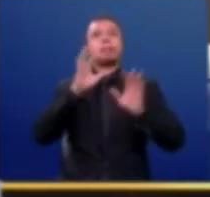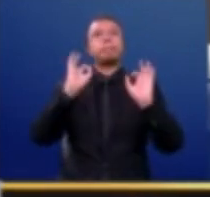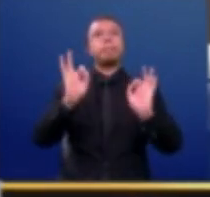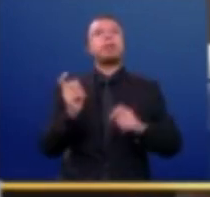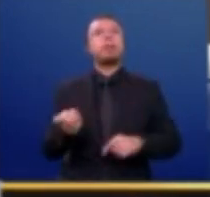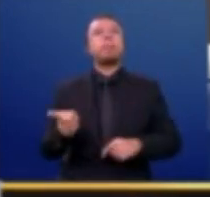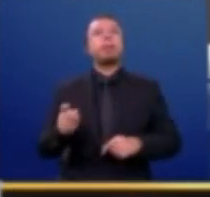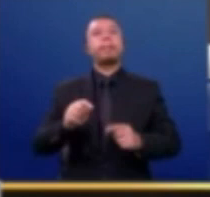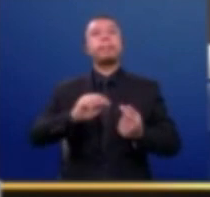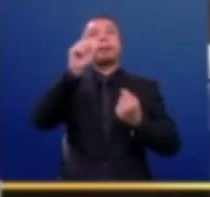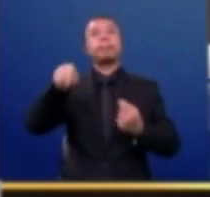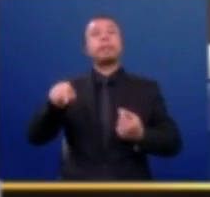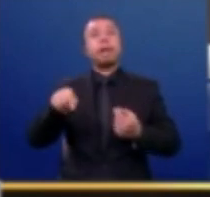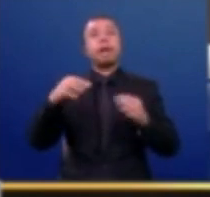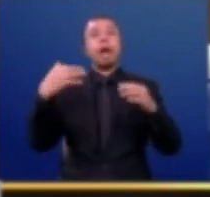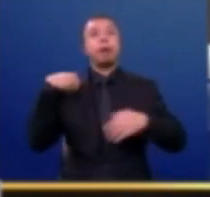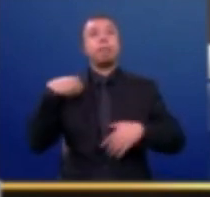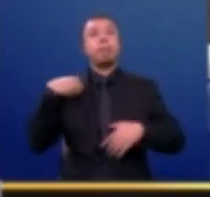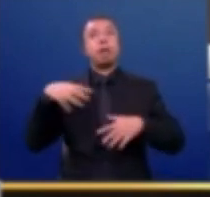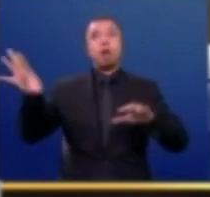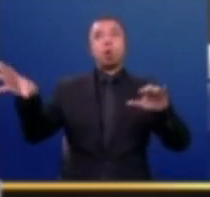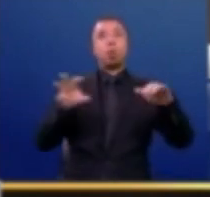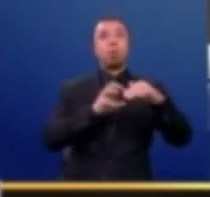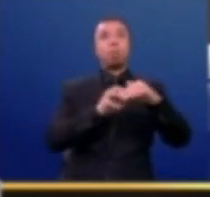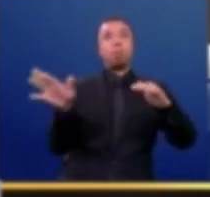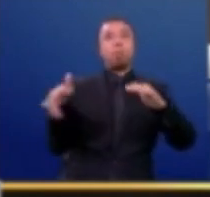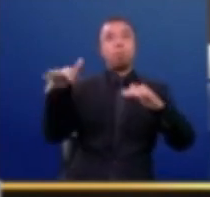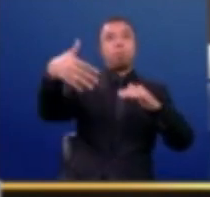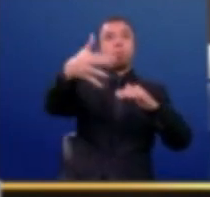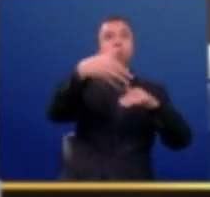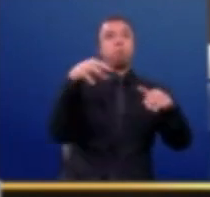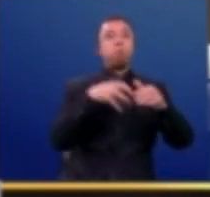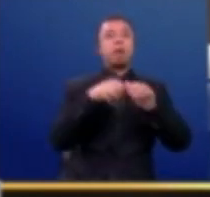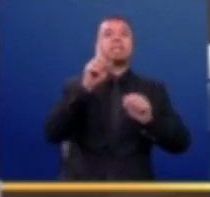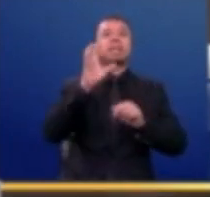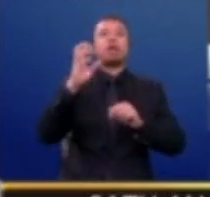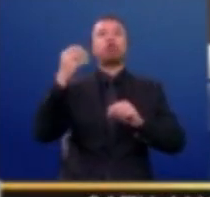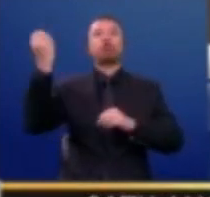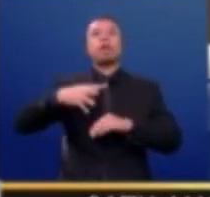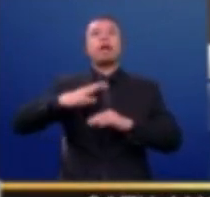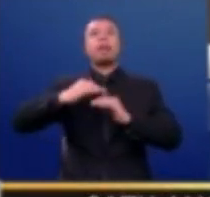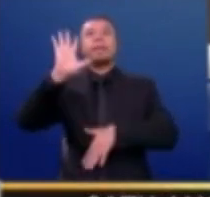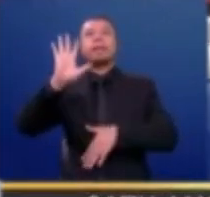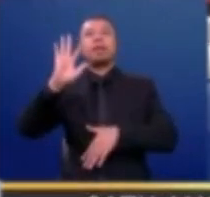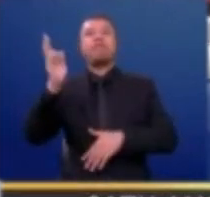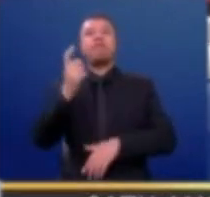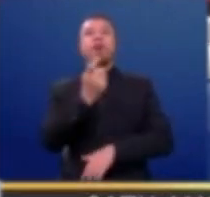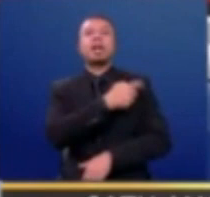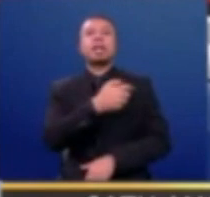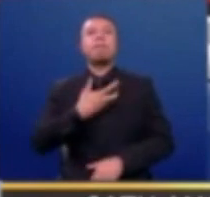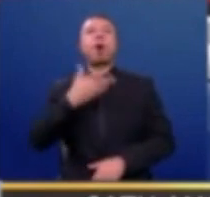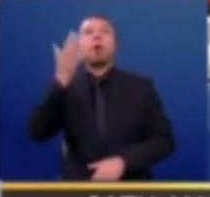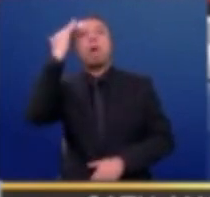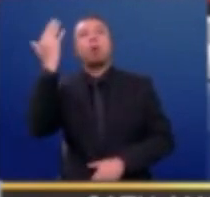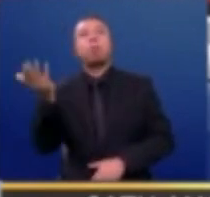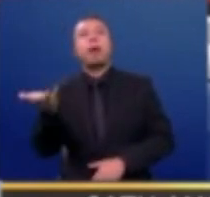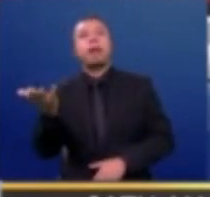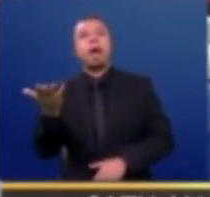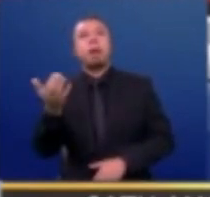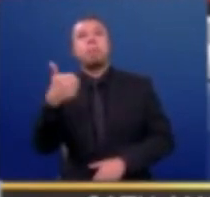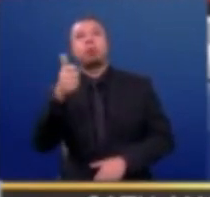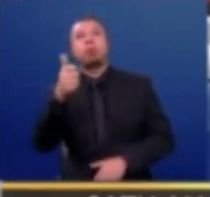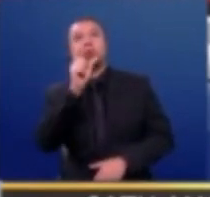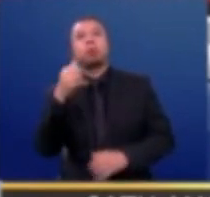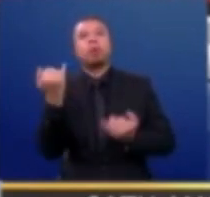Serikat menimbun ratusan juta dosis vaksin. Alasannya adalah satu, ingin tahu mana yang paling efektif untuk melawan varian, dan